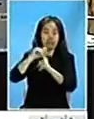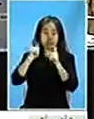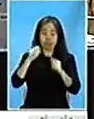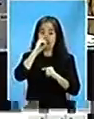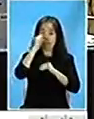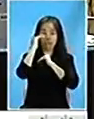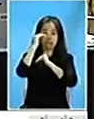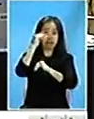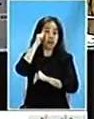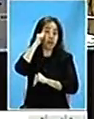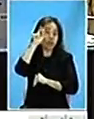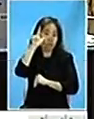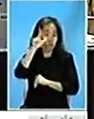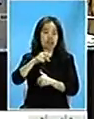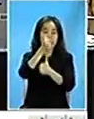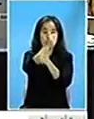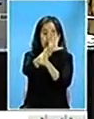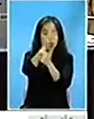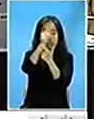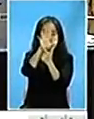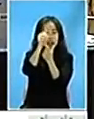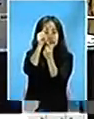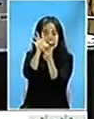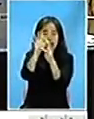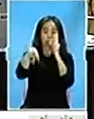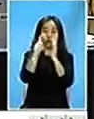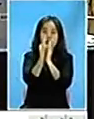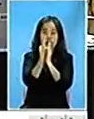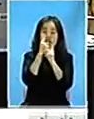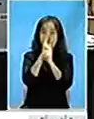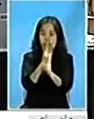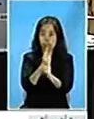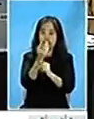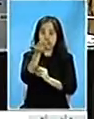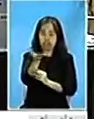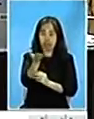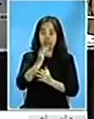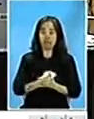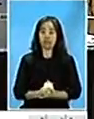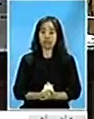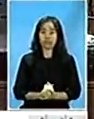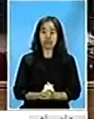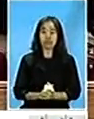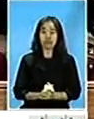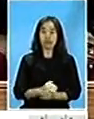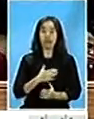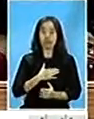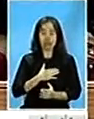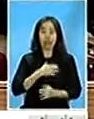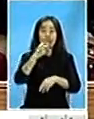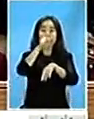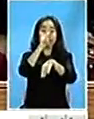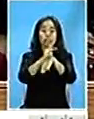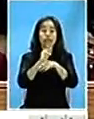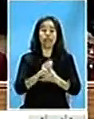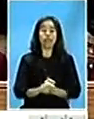วันละ15ชั่วโมงนะครับก็เอาตามนั้นนะฮะเชิญครับ ท่านประธานครับประเด็น